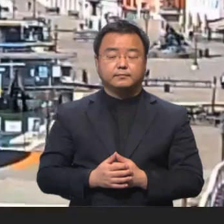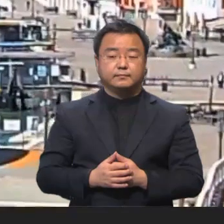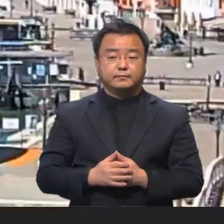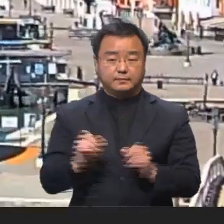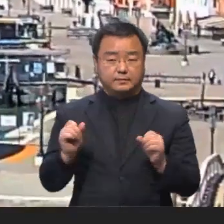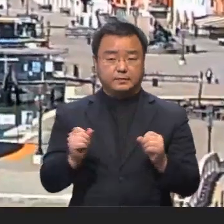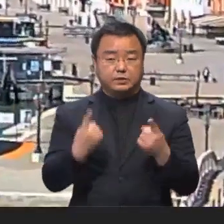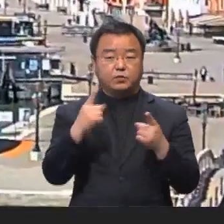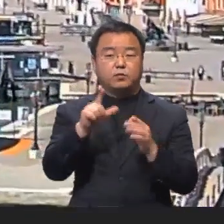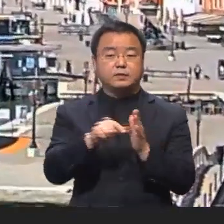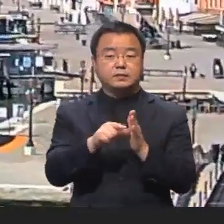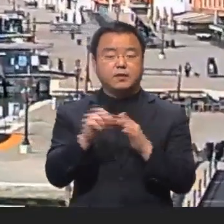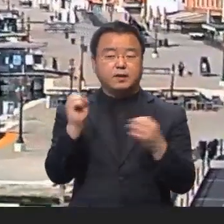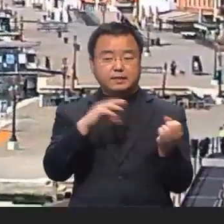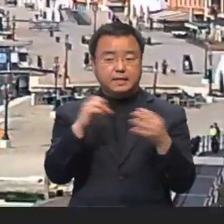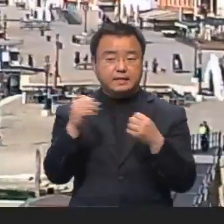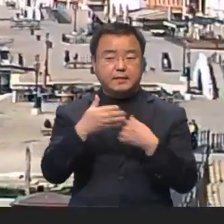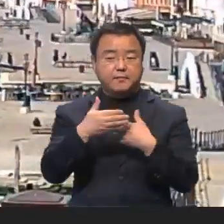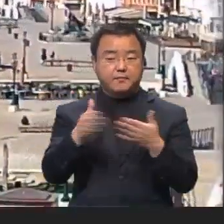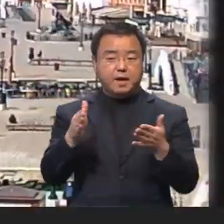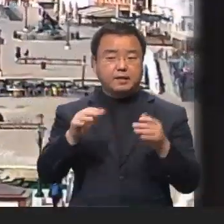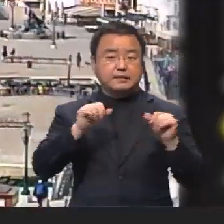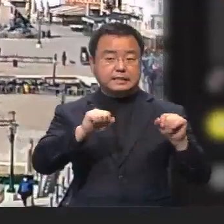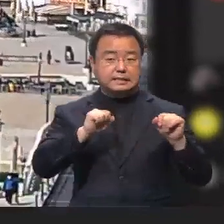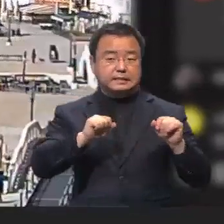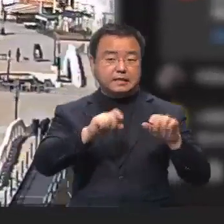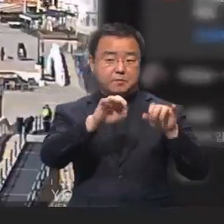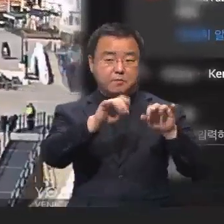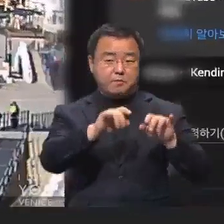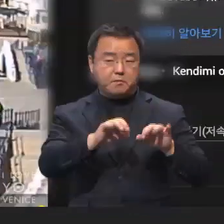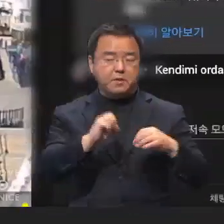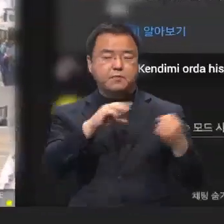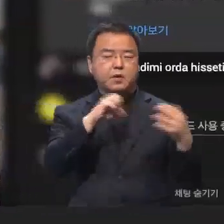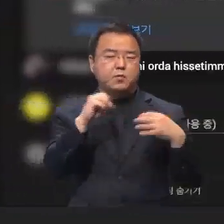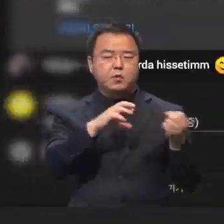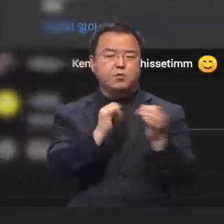실시간 채팅창에 들어와 인사를 나누는 사람들.